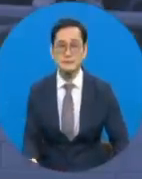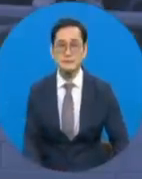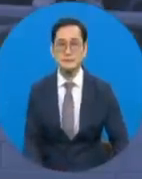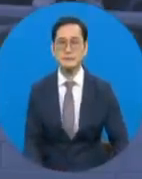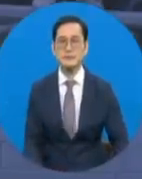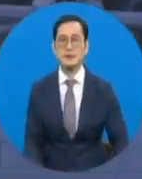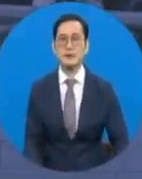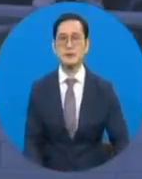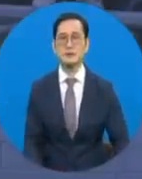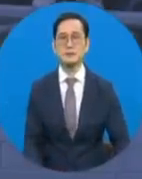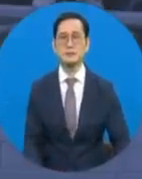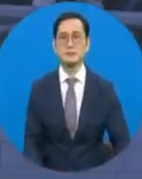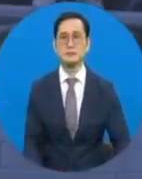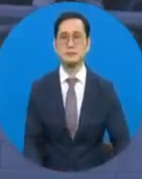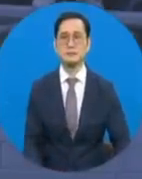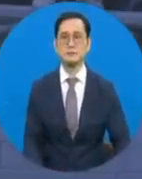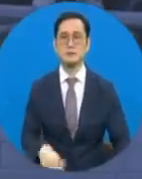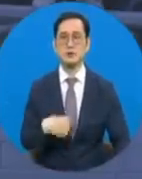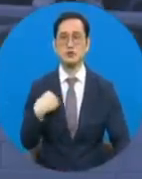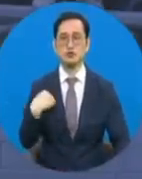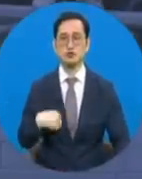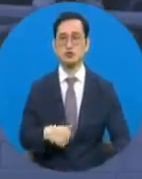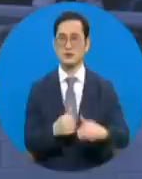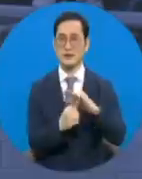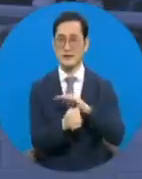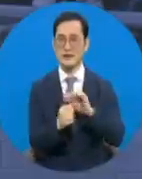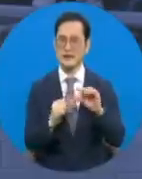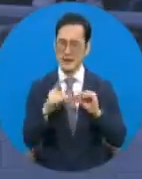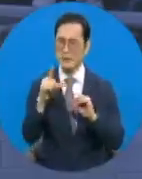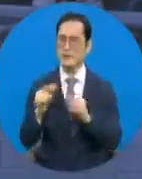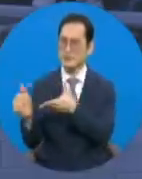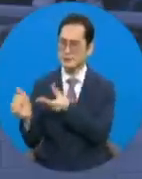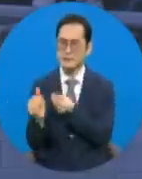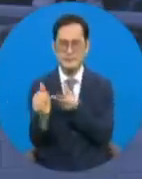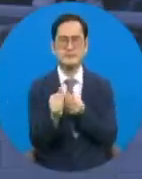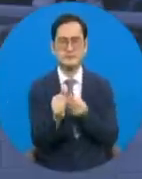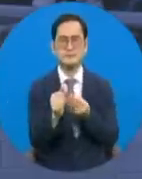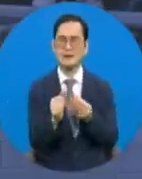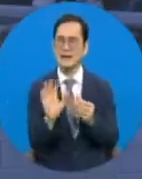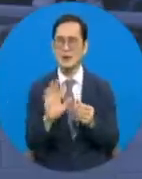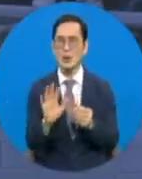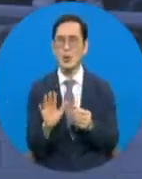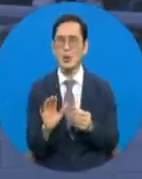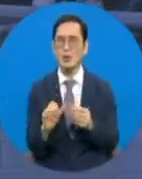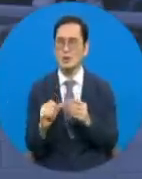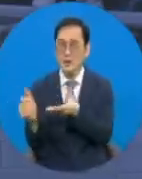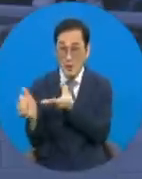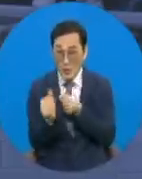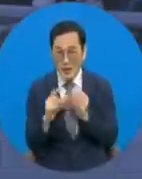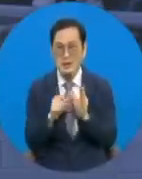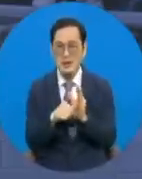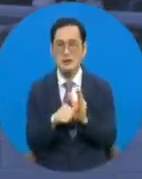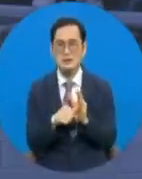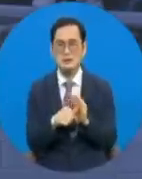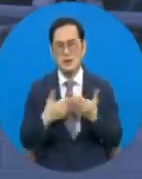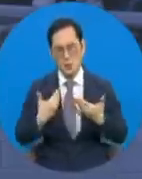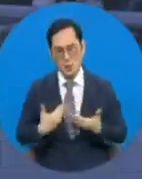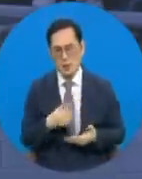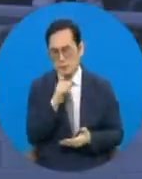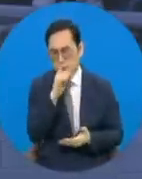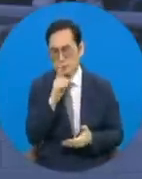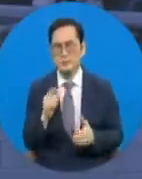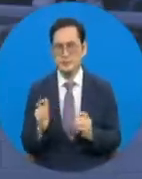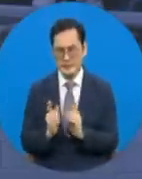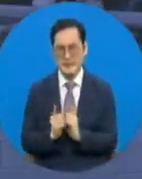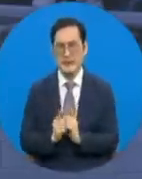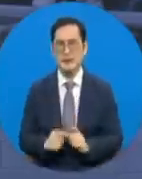여야 정당 대표들을 관저로 초청하기도 합니다. 하지만 거의 다 비공개일 경우가 굉장히 많죠. 왜냐하면 이 정당